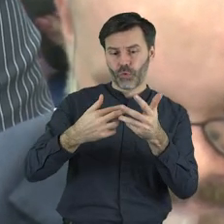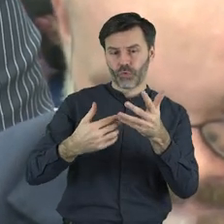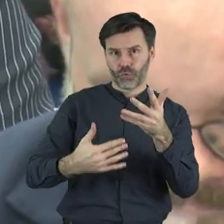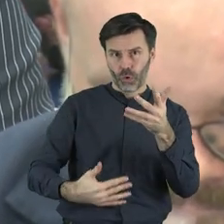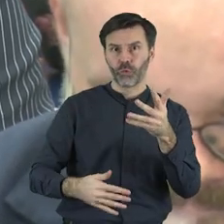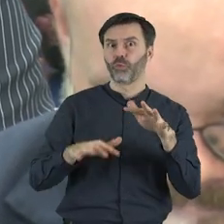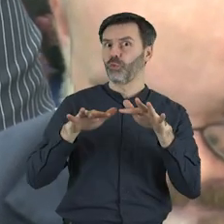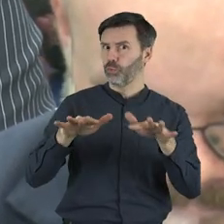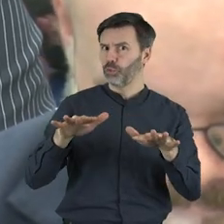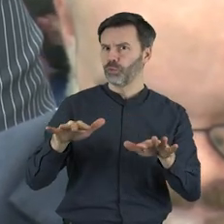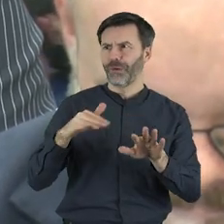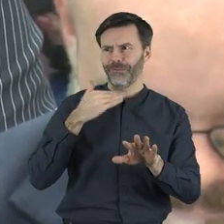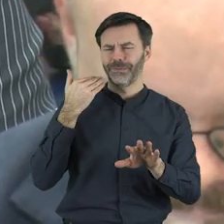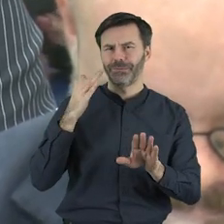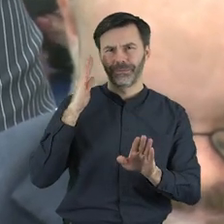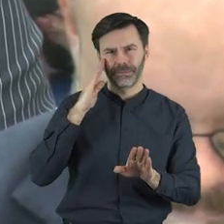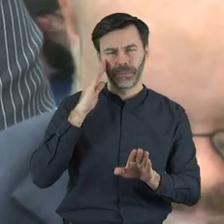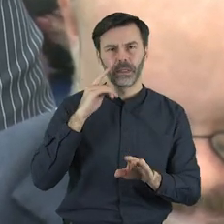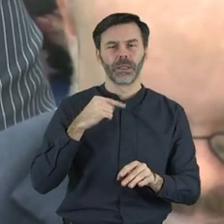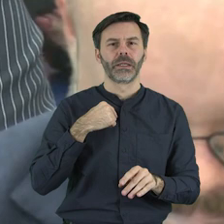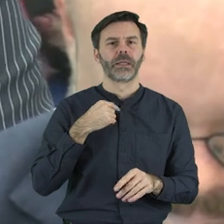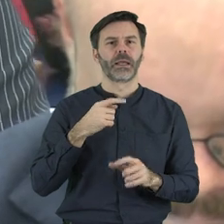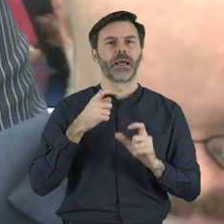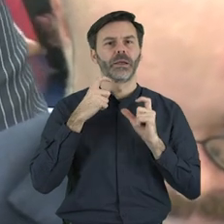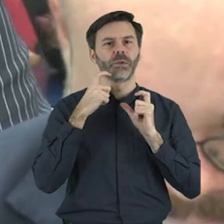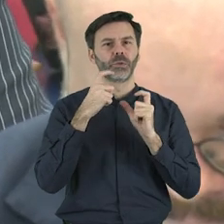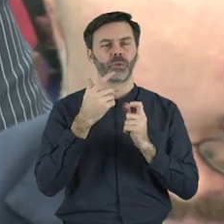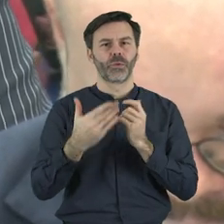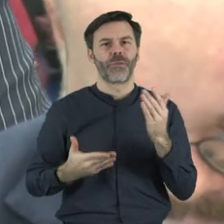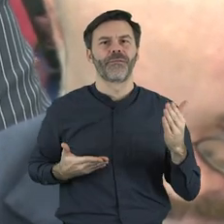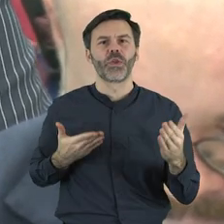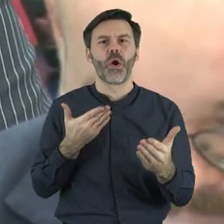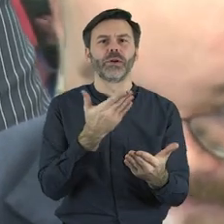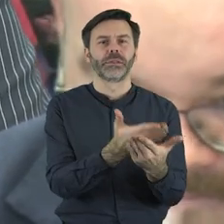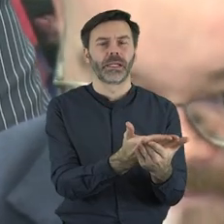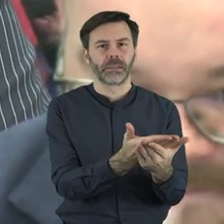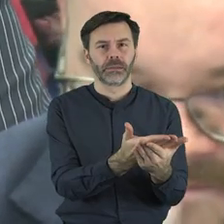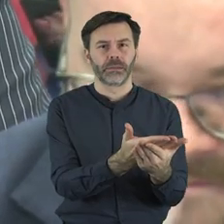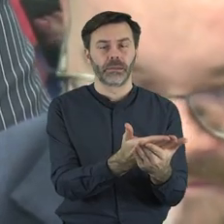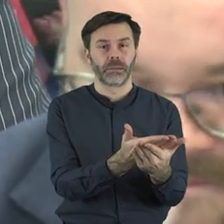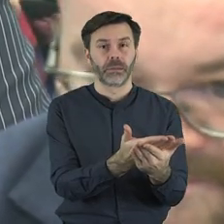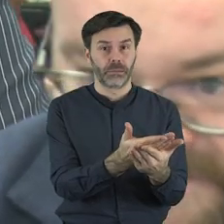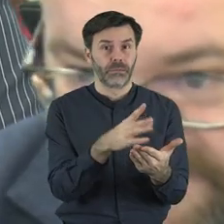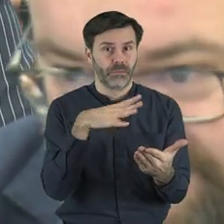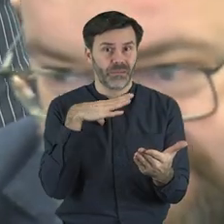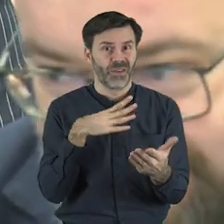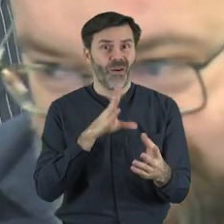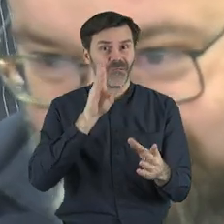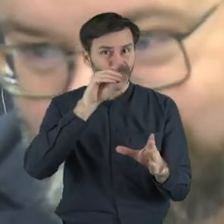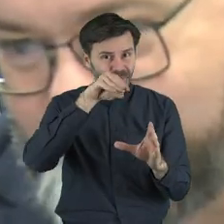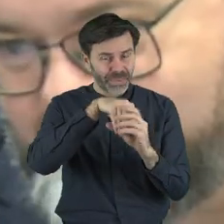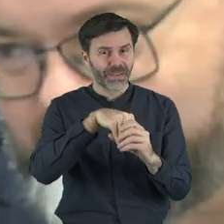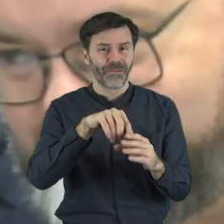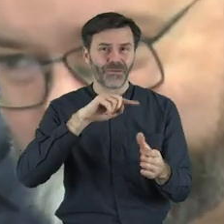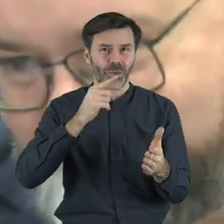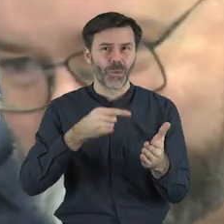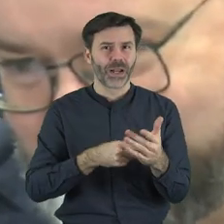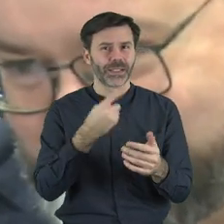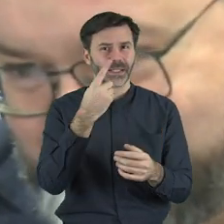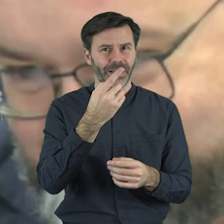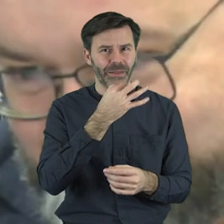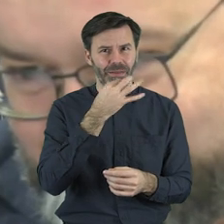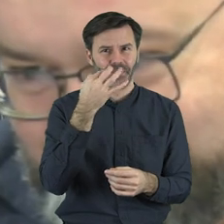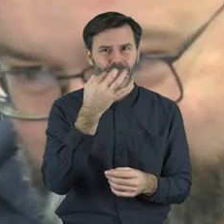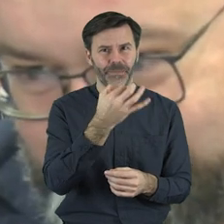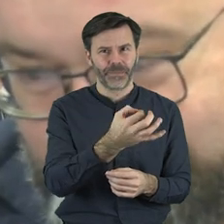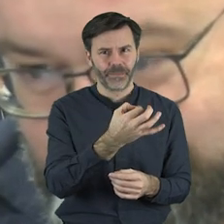w tej sprawie, gdzie jednym z pytań właśnie była kwestia tego, co szpital zrobił